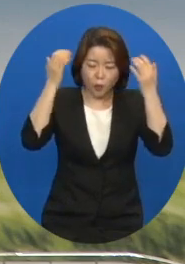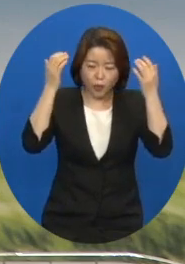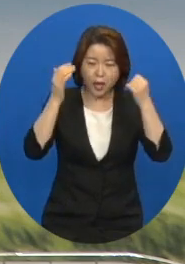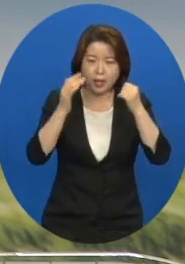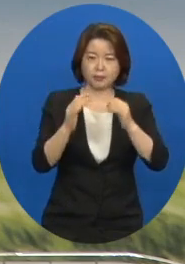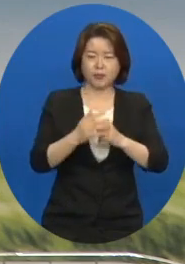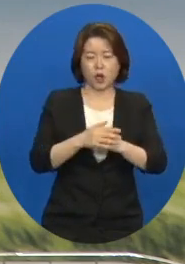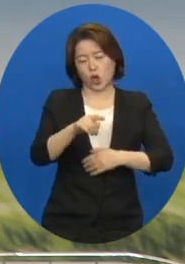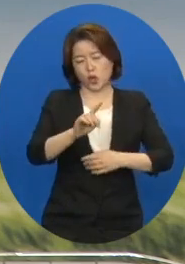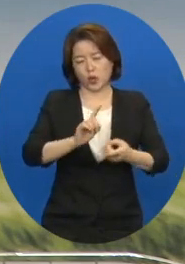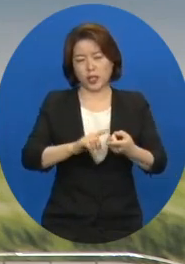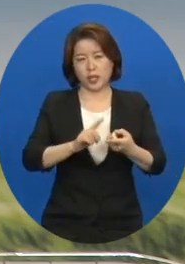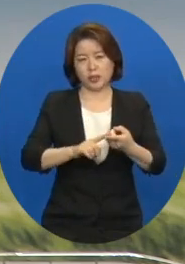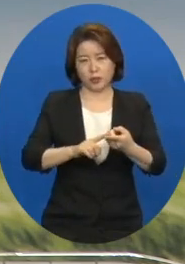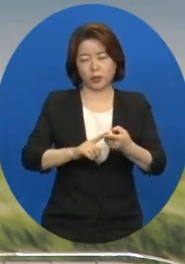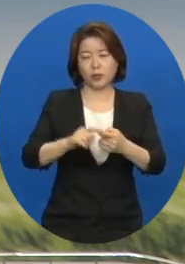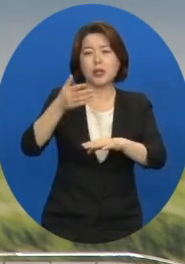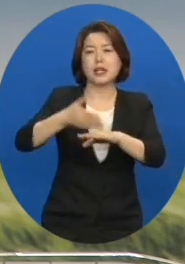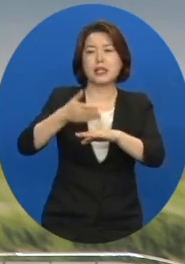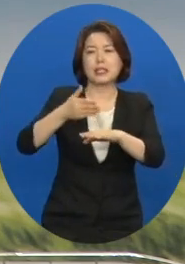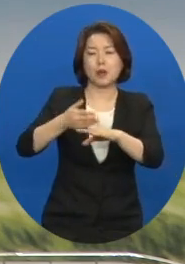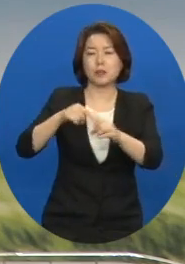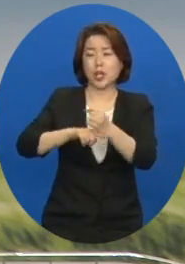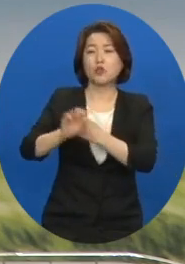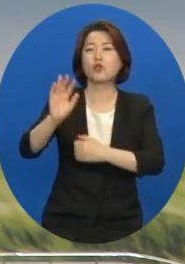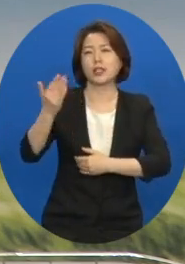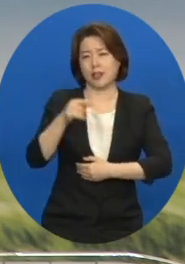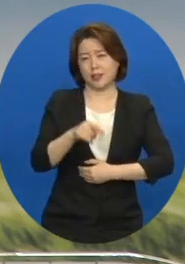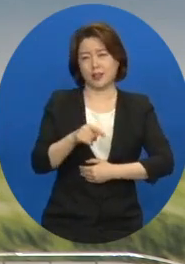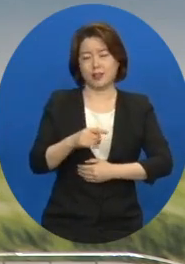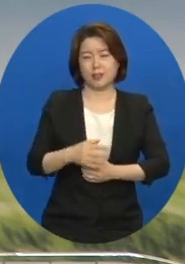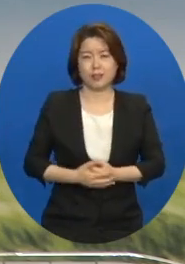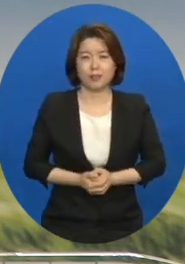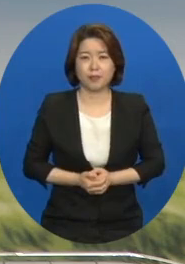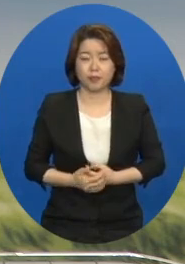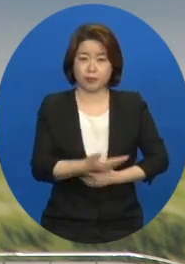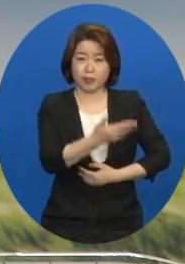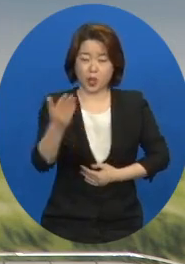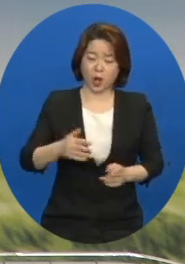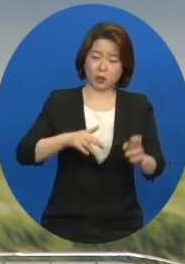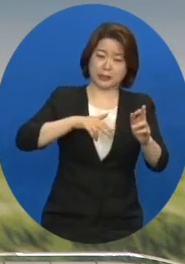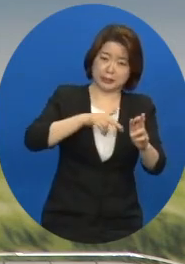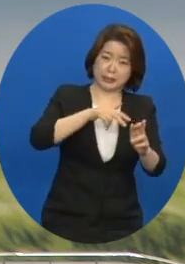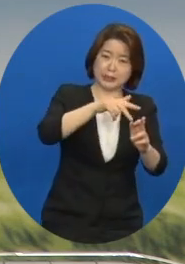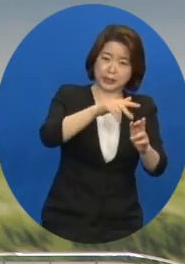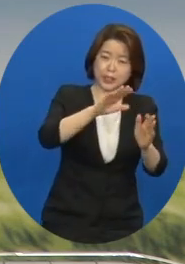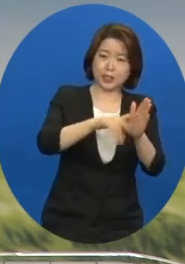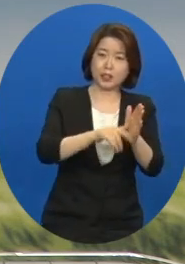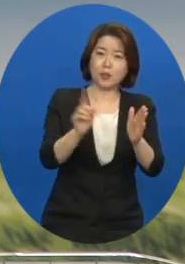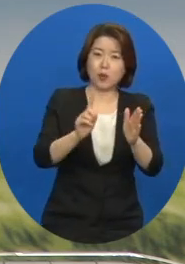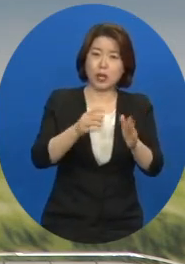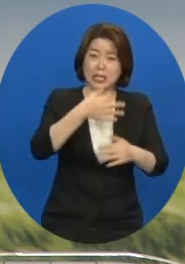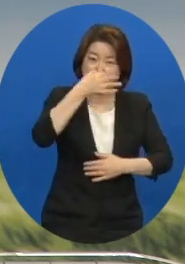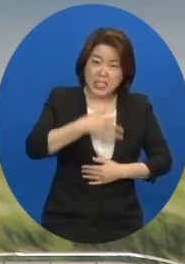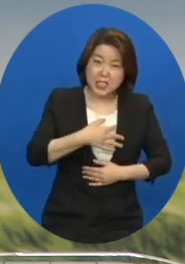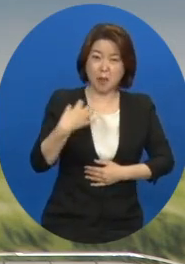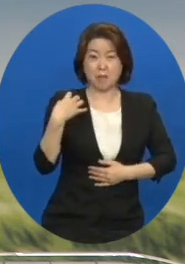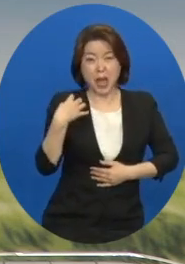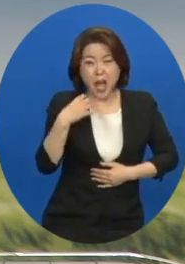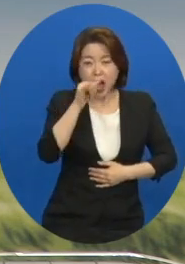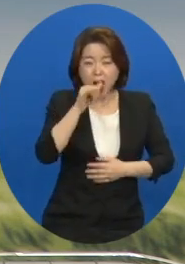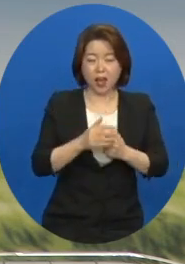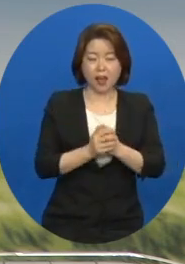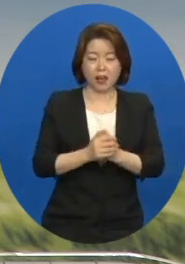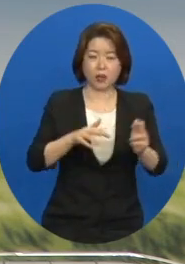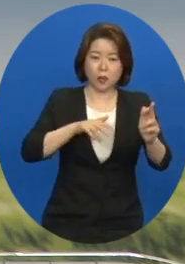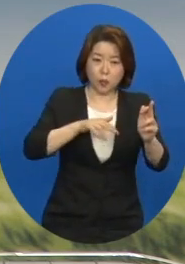시련도 감사한 이유입니다. 여러분 등산할 때 올라갈 때 힘들잖아요. 그때는